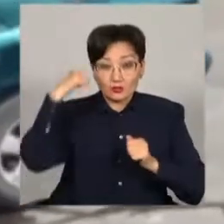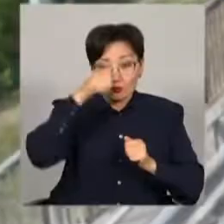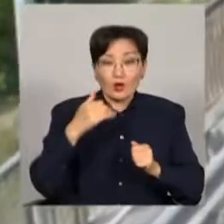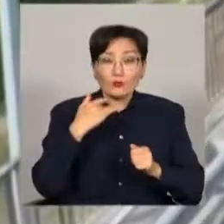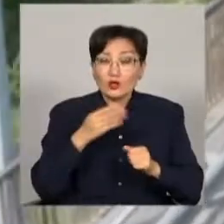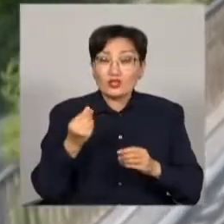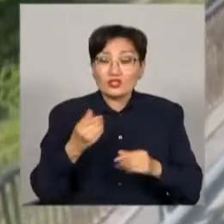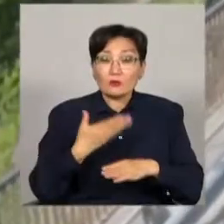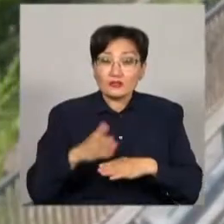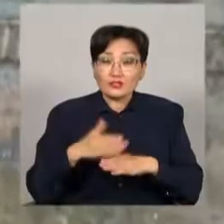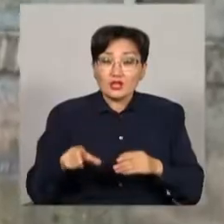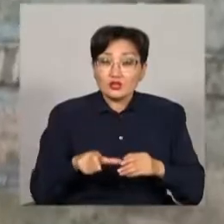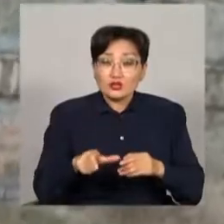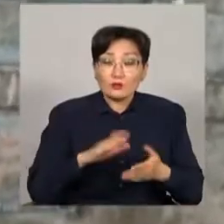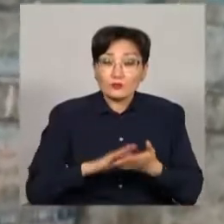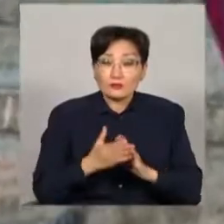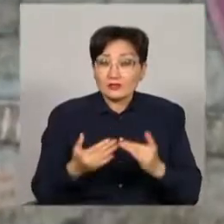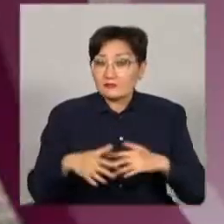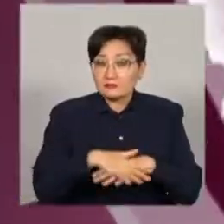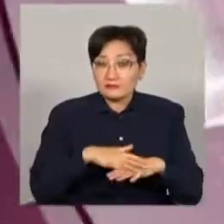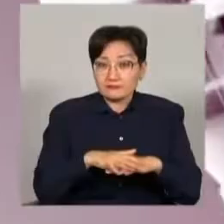қаржы бөлінетін жолдың жайына жұрт наразы.